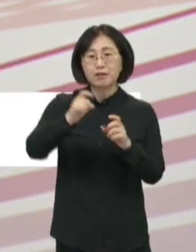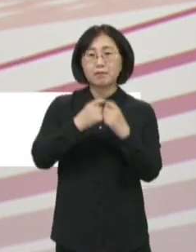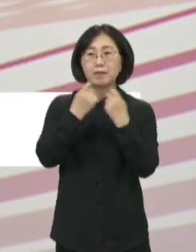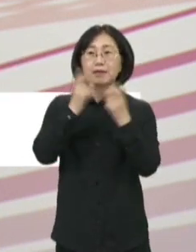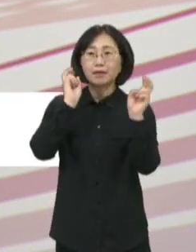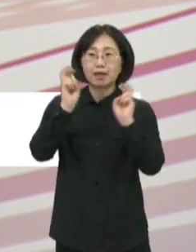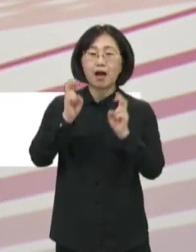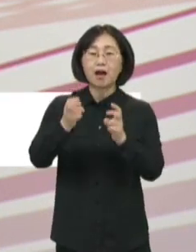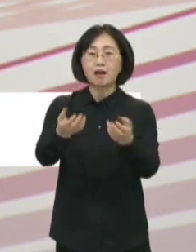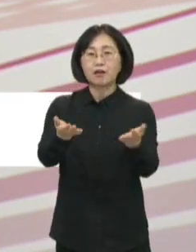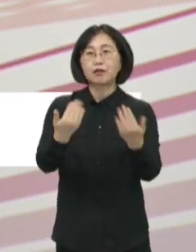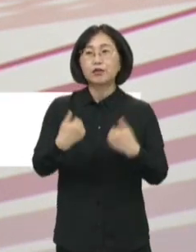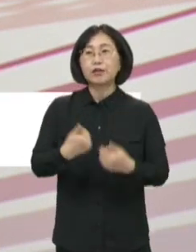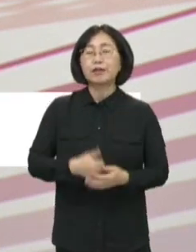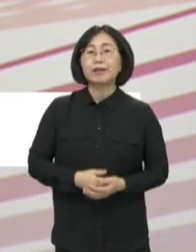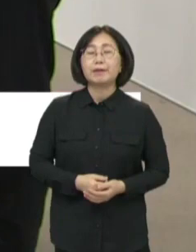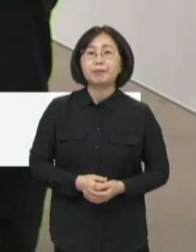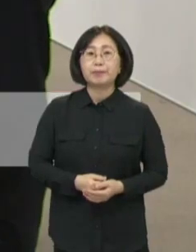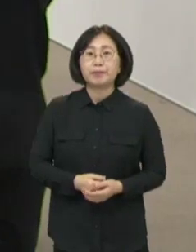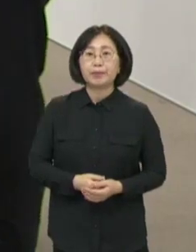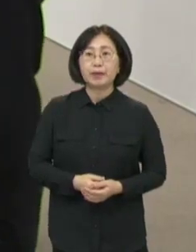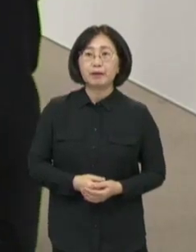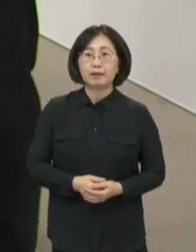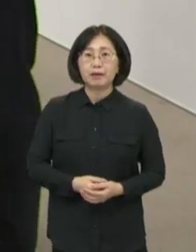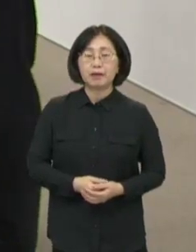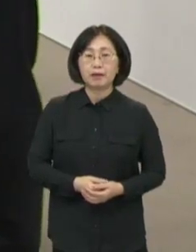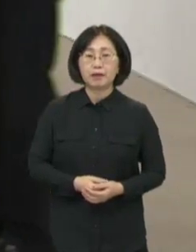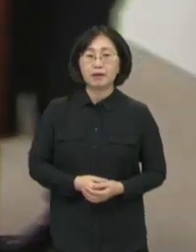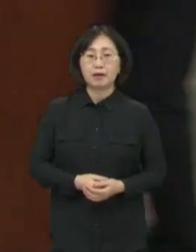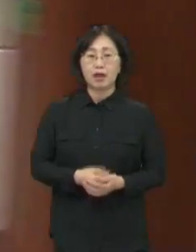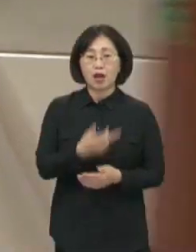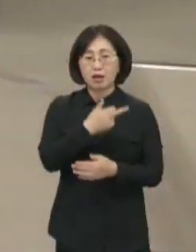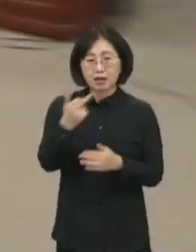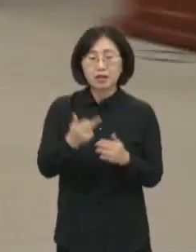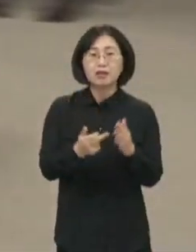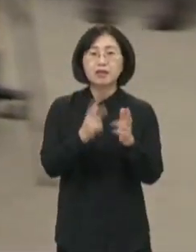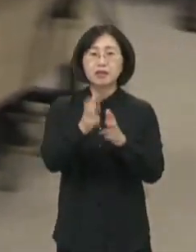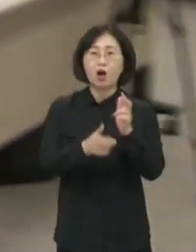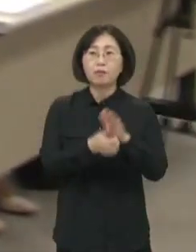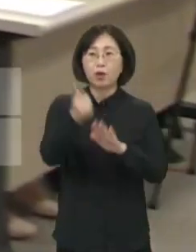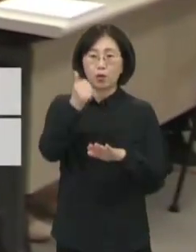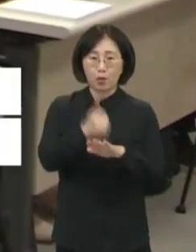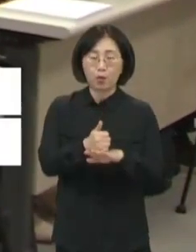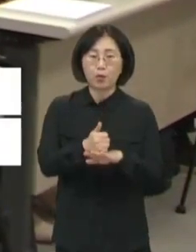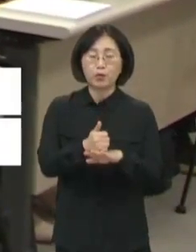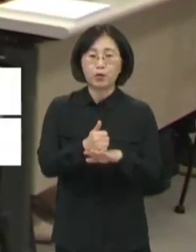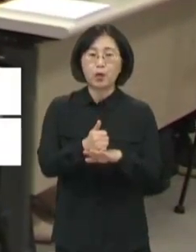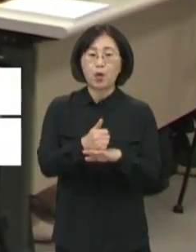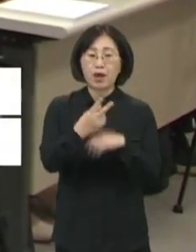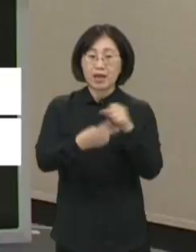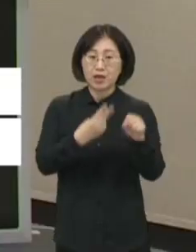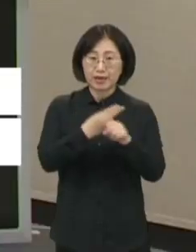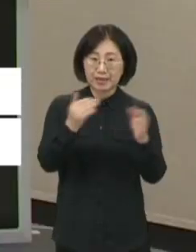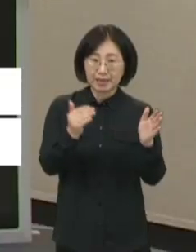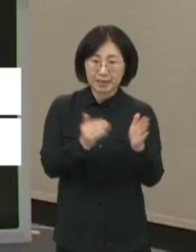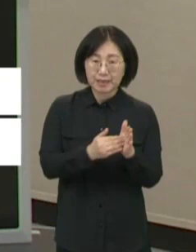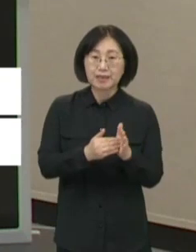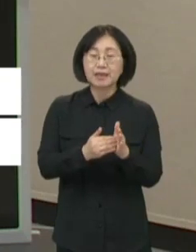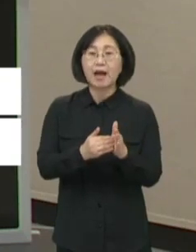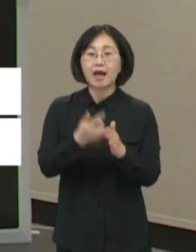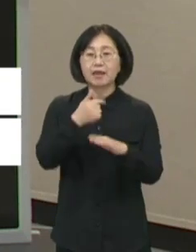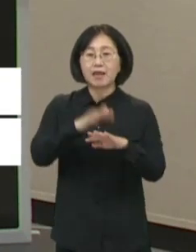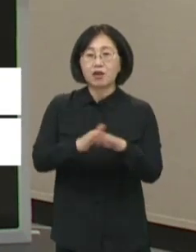민자 검토를 지금 하고 있습니다 굴직한 성과로 몸집을 키우며 반점을 돈 민선 팔기 대전